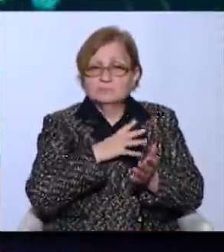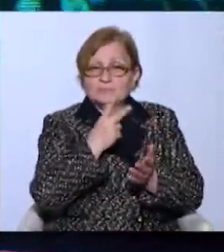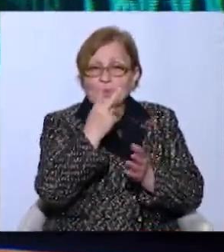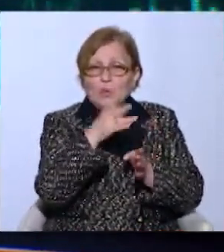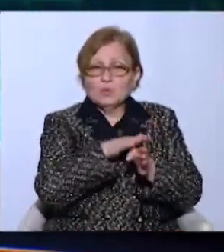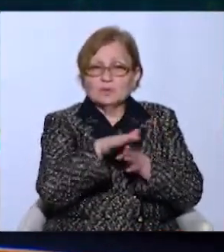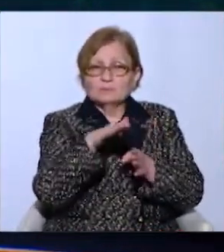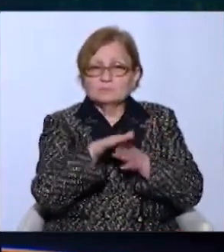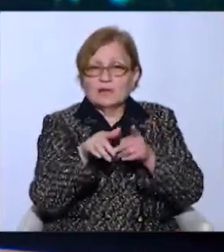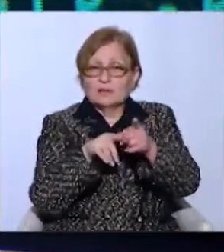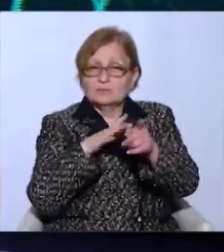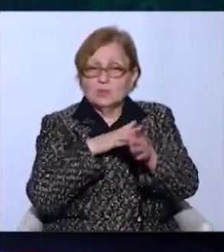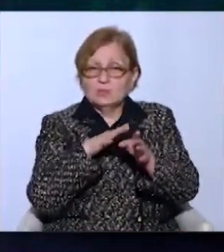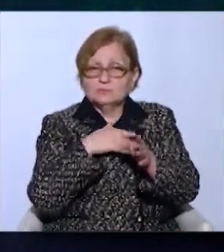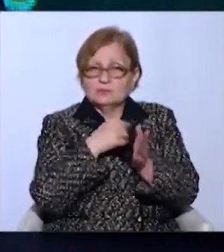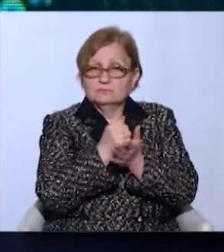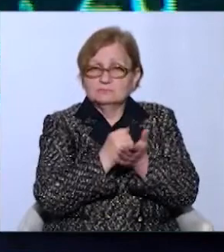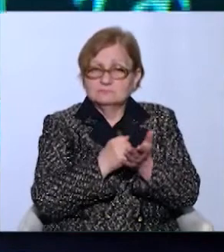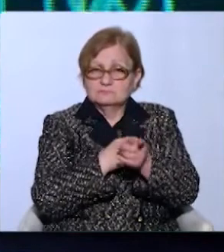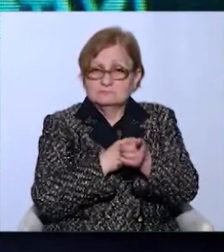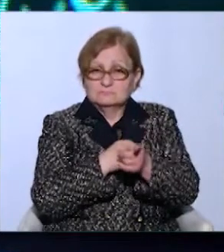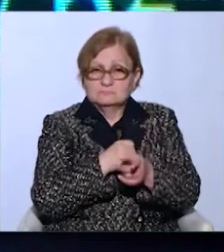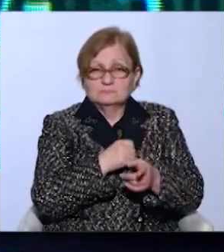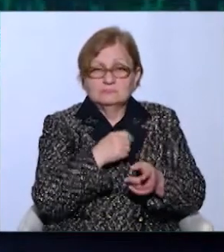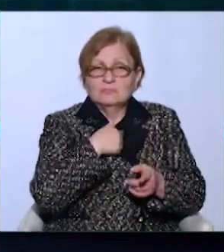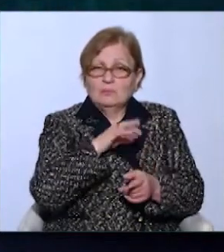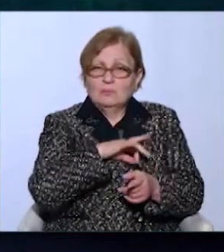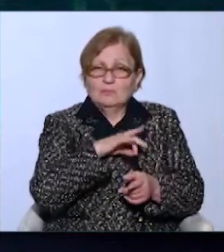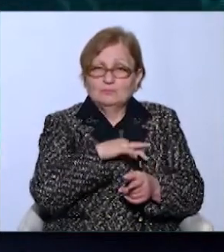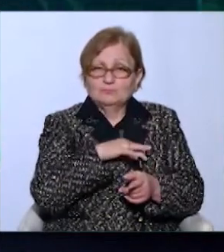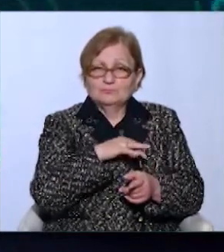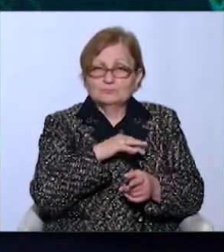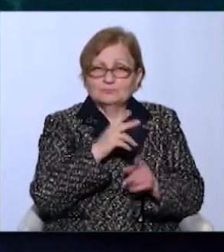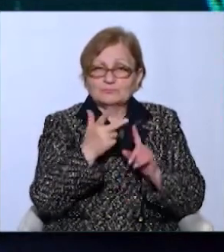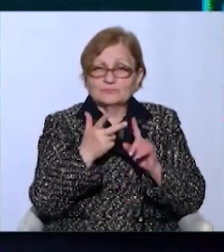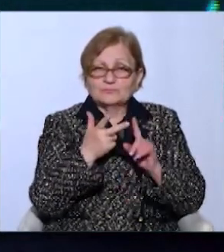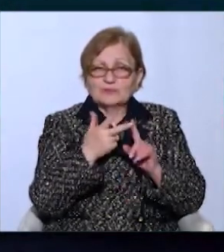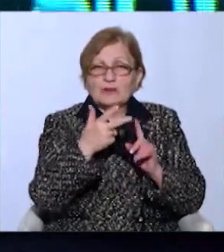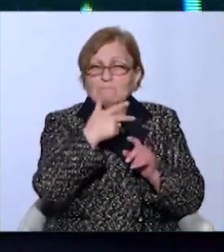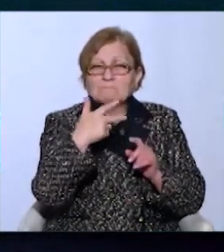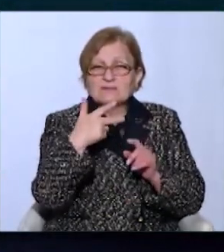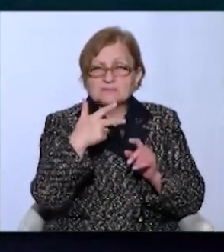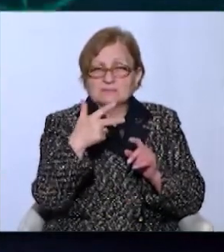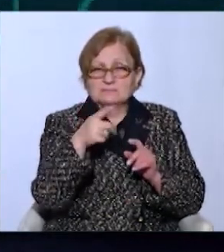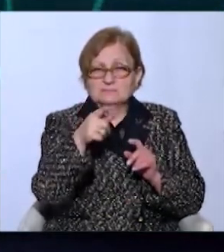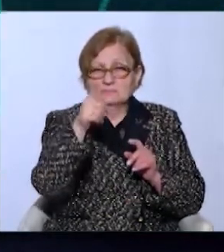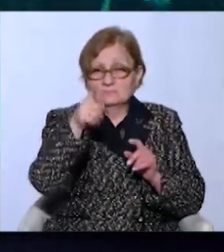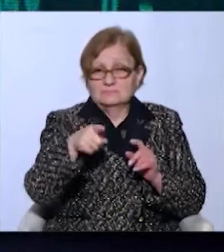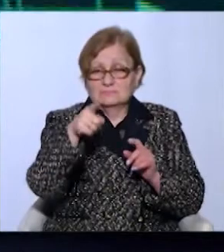2.5 მქონდა მე მარაკში. 2.5 ამ შემთხვევაში მე მაწყობდა რომ წარმოვედგინა მესამედების სახით, იმიტომ რომ